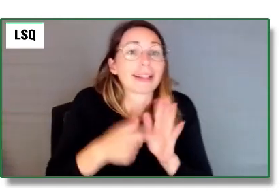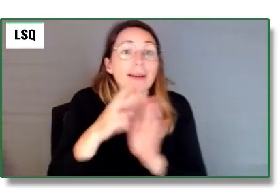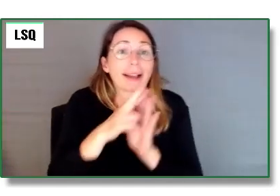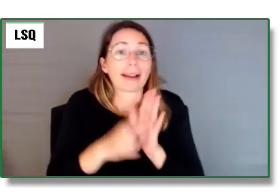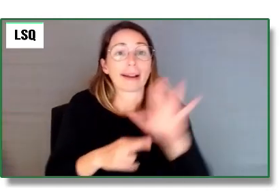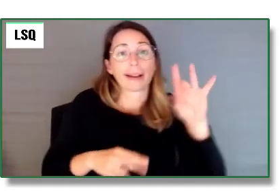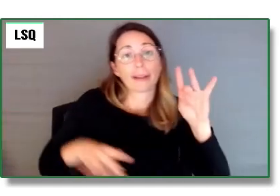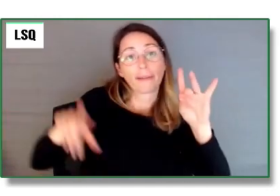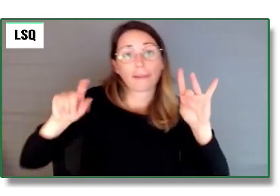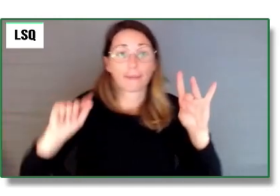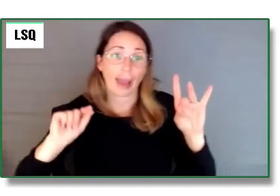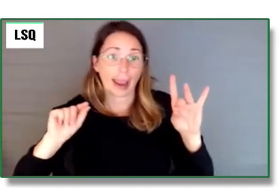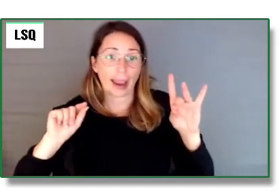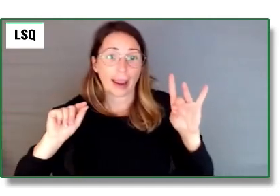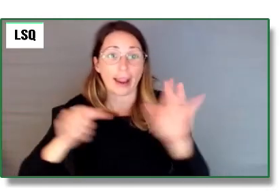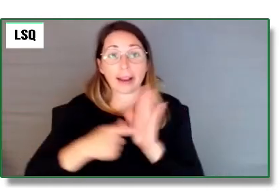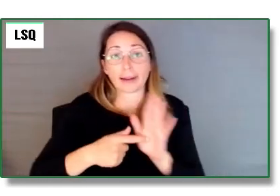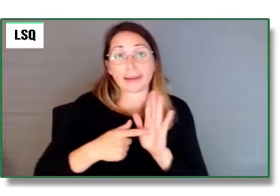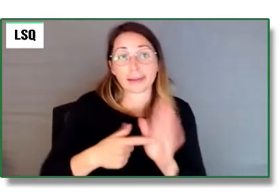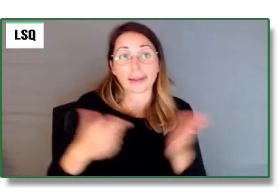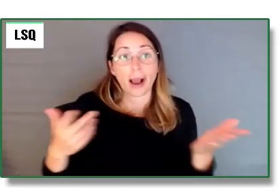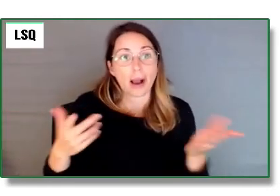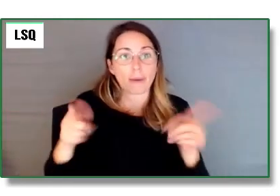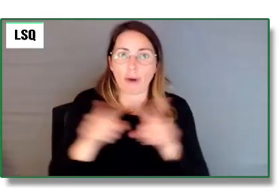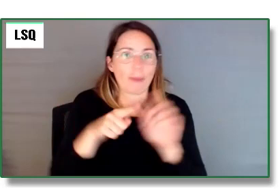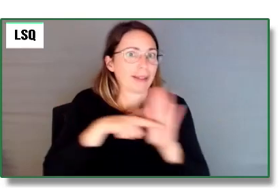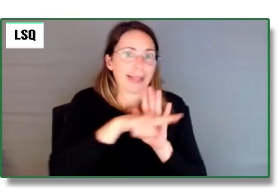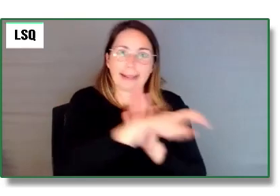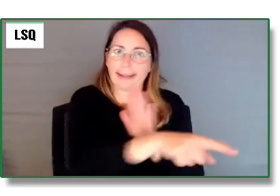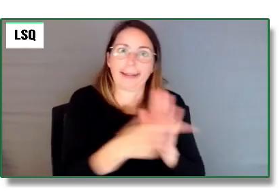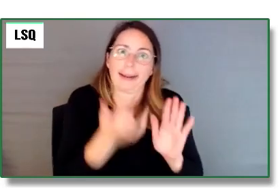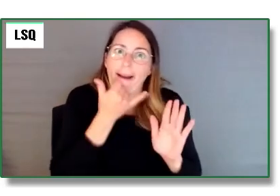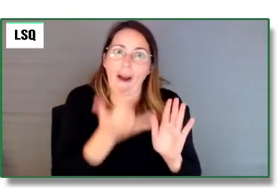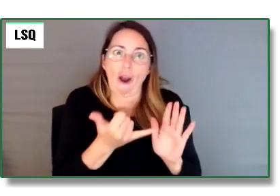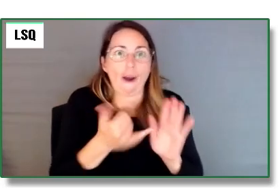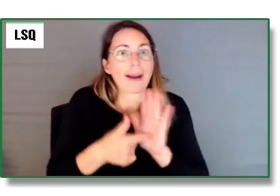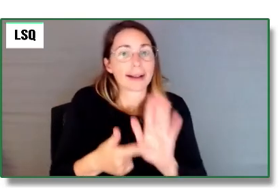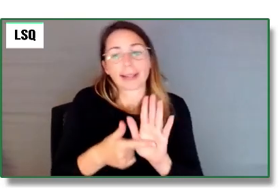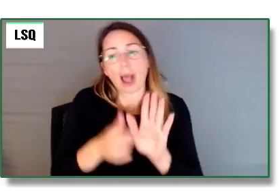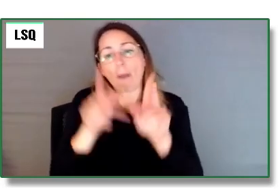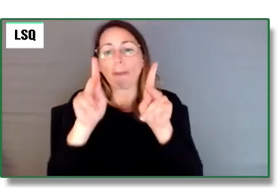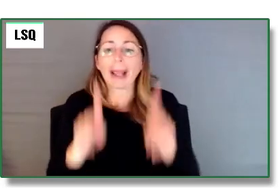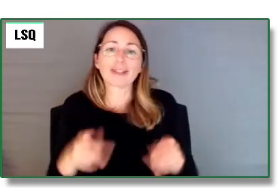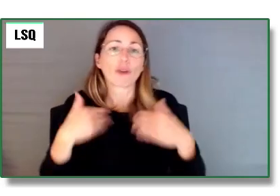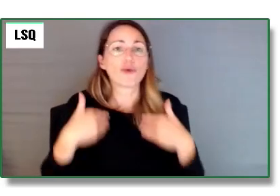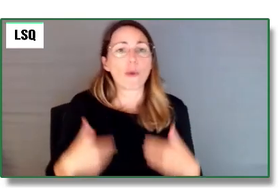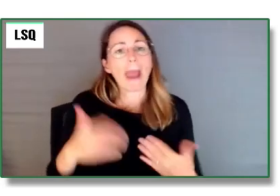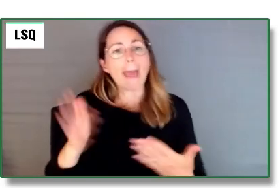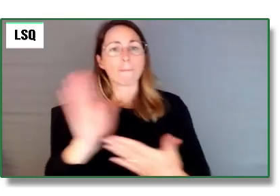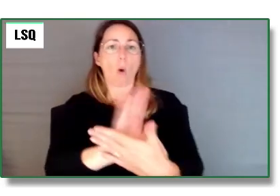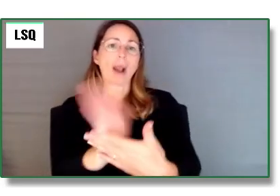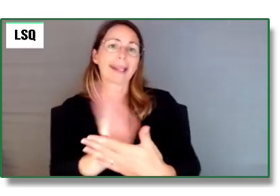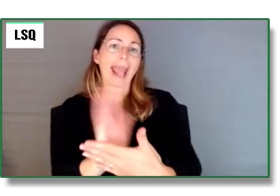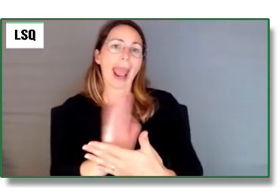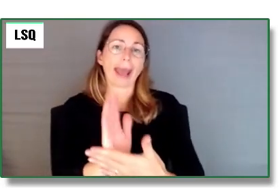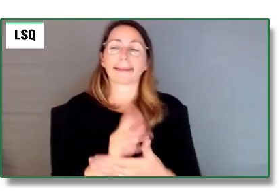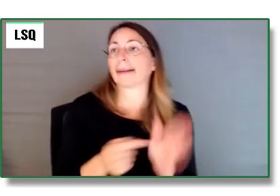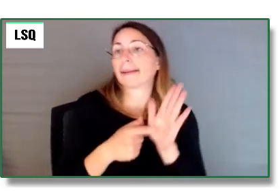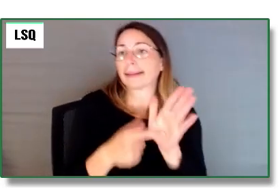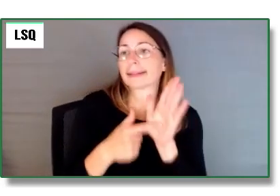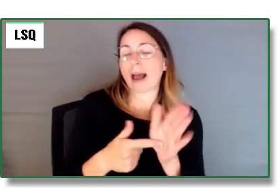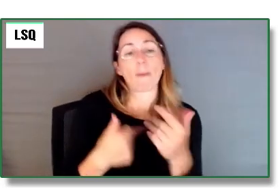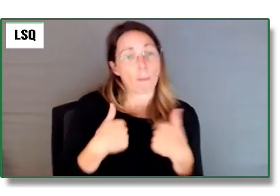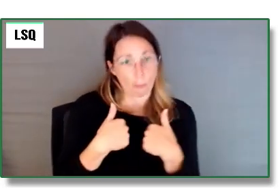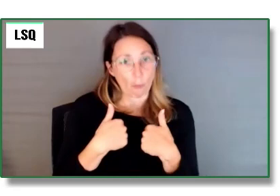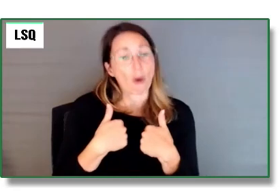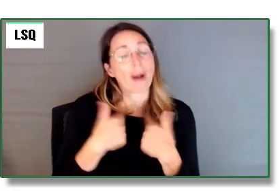logique des statistiques, l'existence d'un être humain moyen. Je peux vous dire par formation qu'une